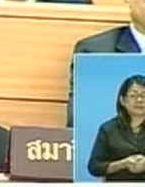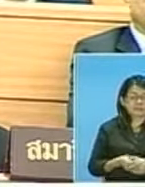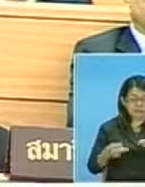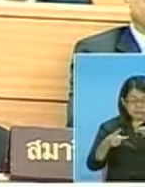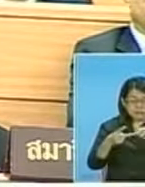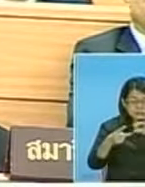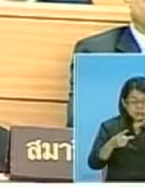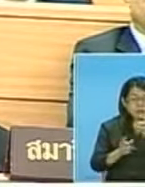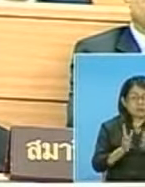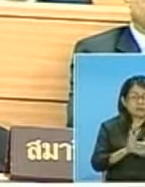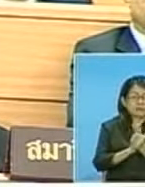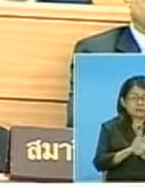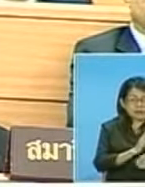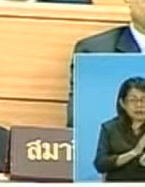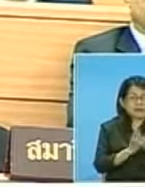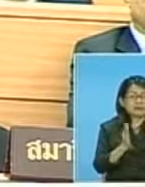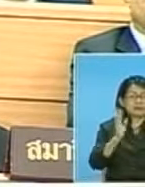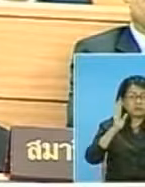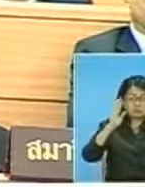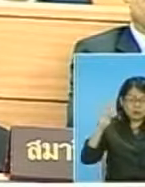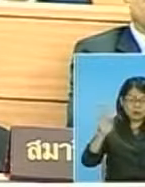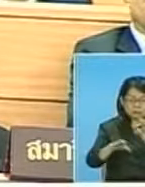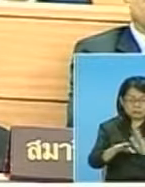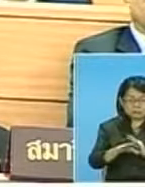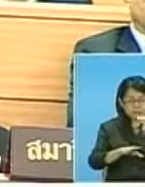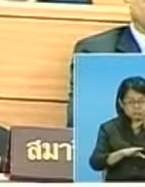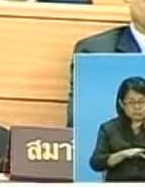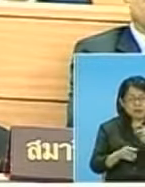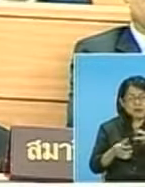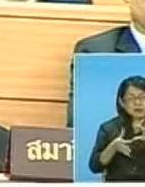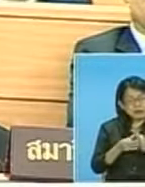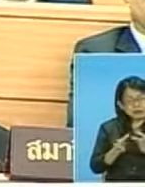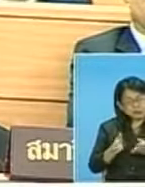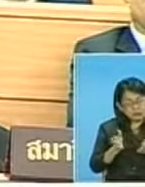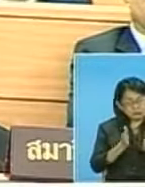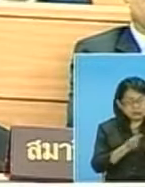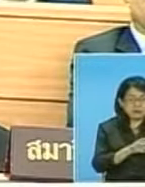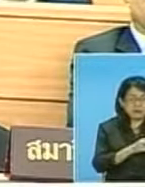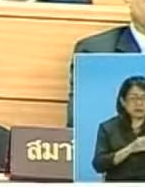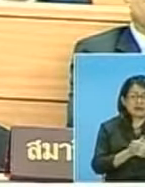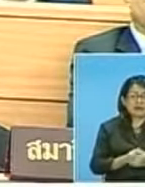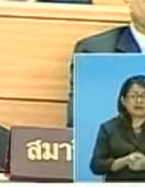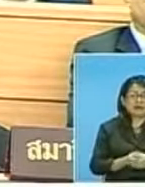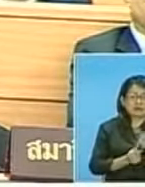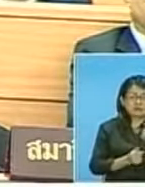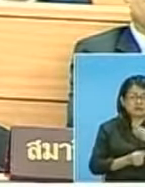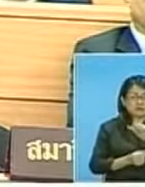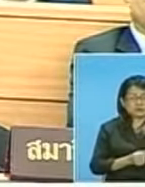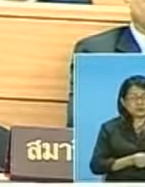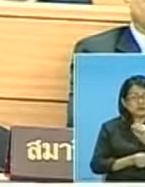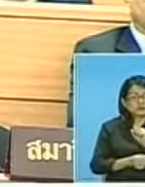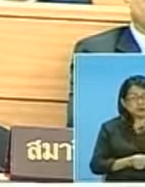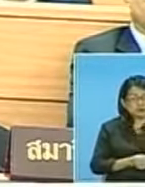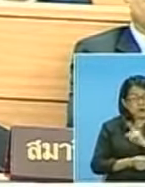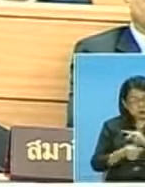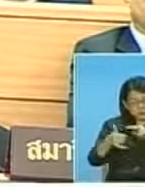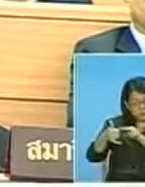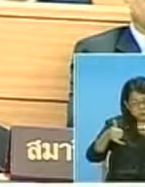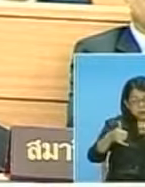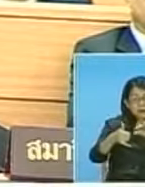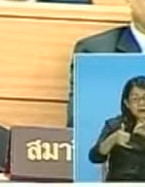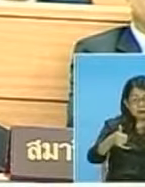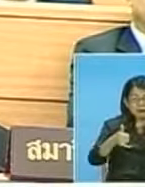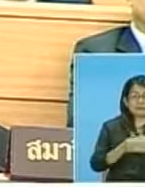จากผู้เชี่ยวชาญและหรือว่าผู้มีประสบการณ์ในสาขาต่างๆโดยการคัดเลือกของรัฐสภานะครับเพ